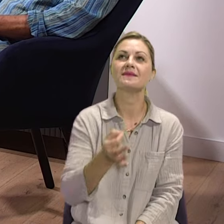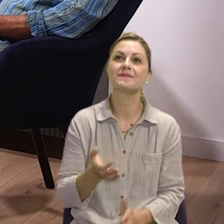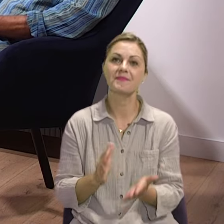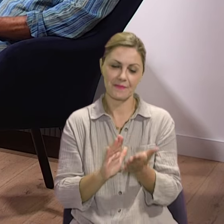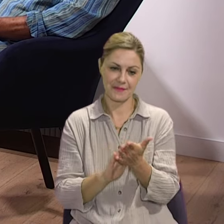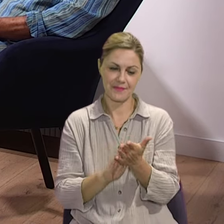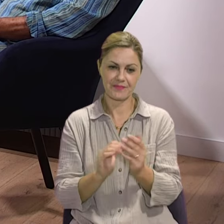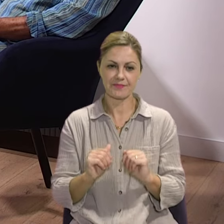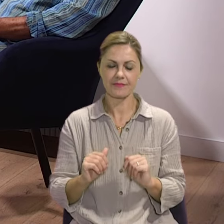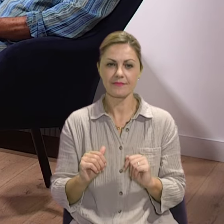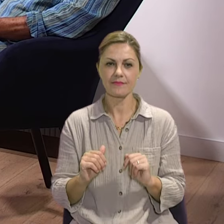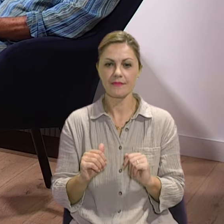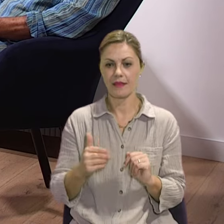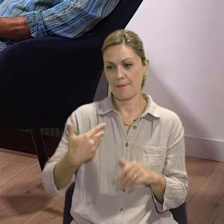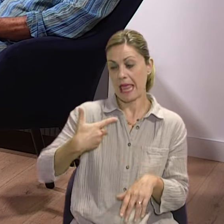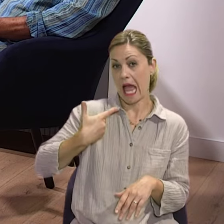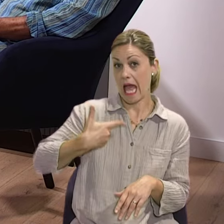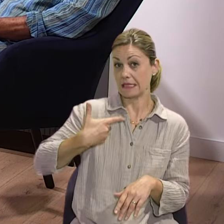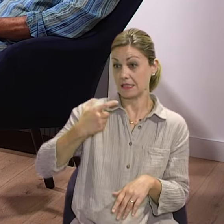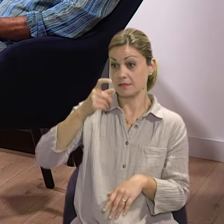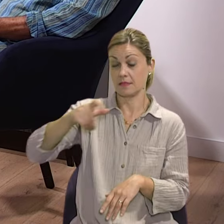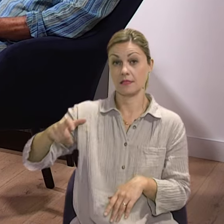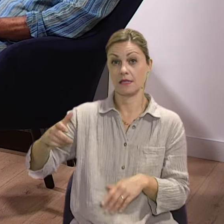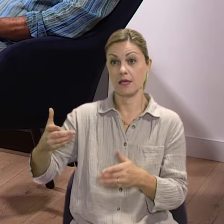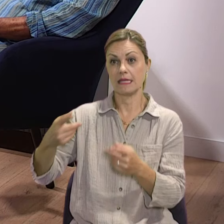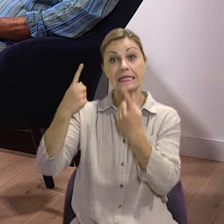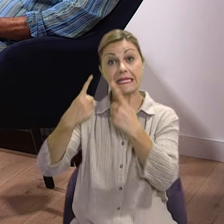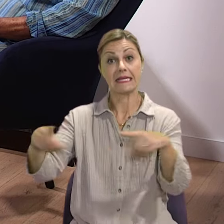dirigentima, dajemo dovoljno šanse i prostora